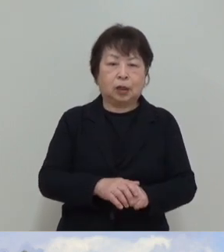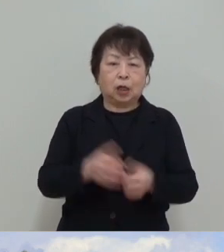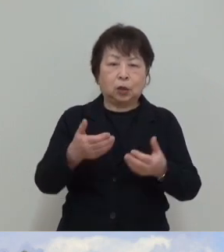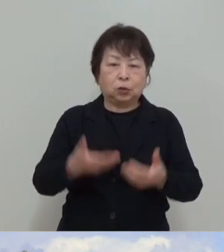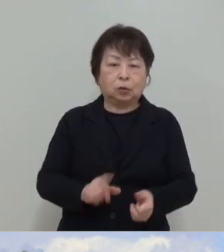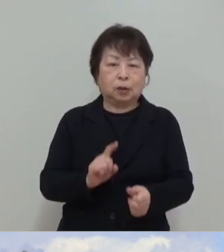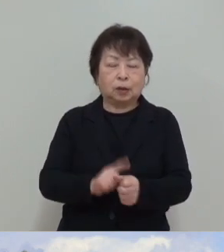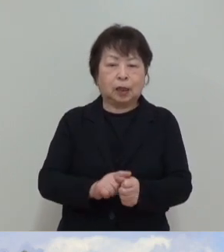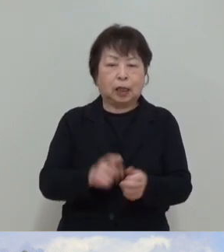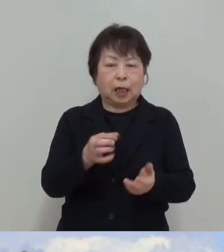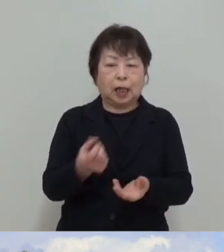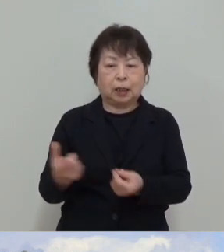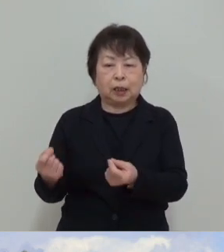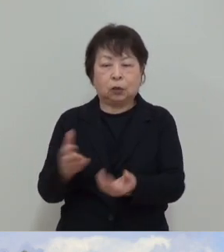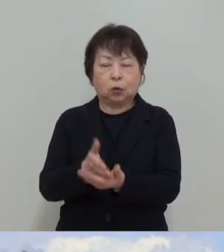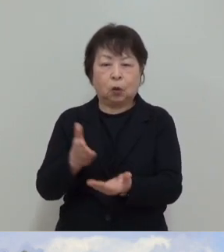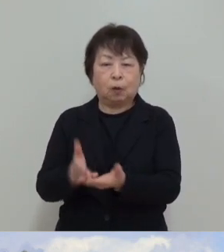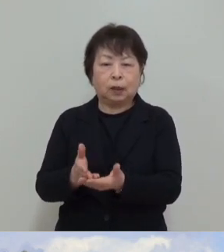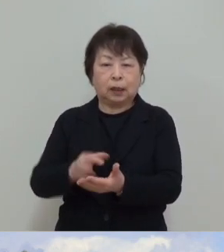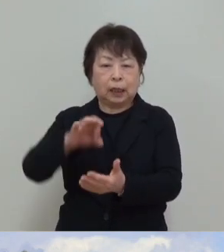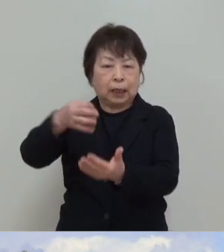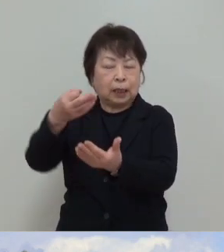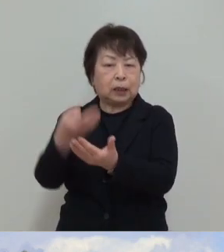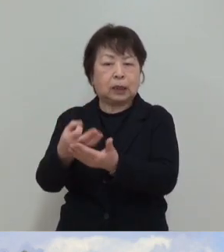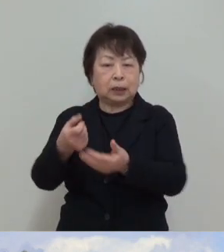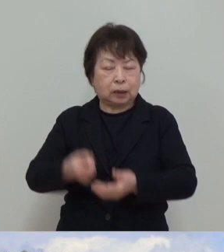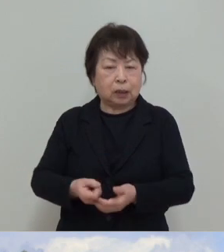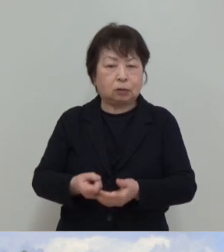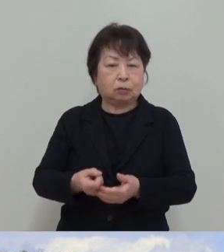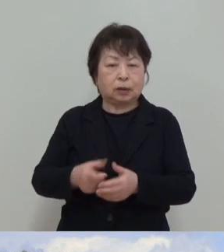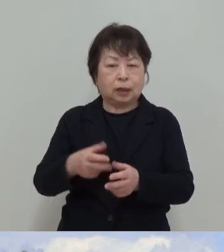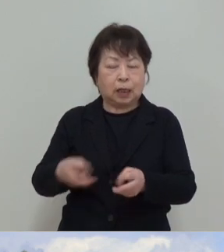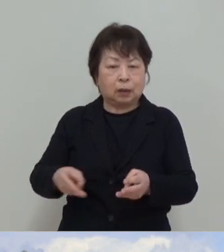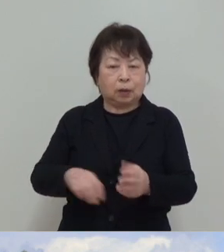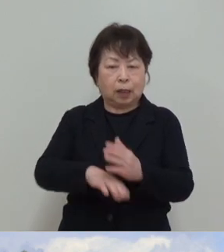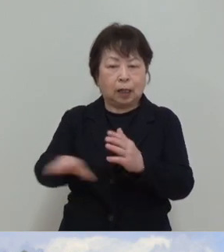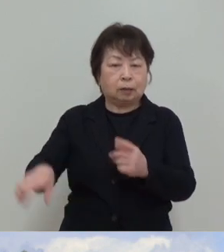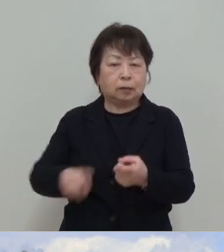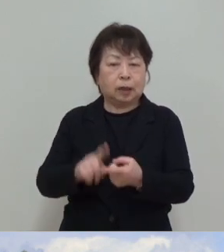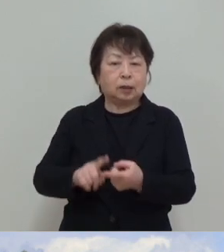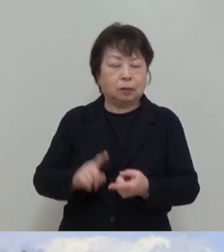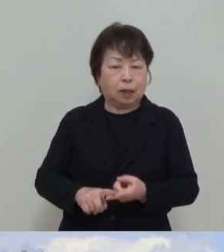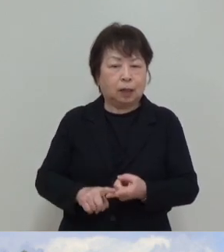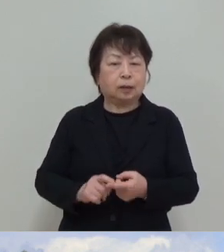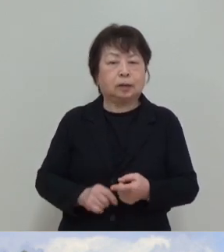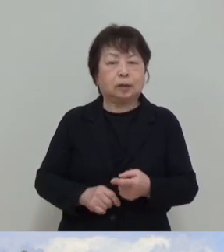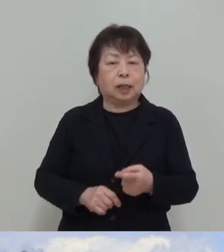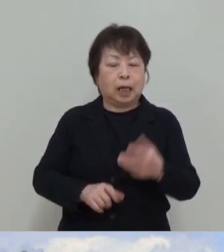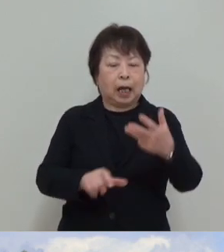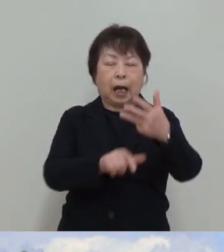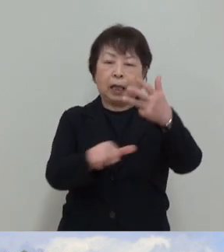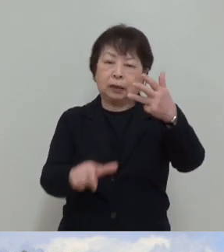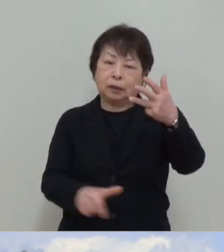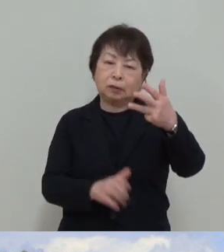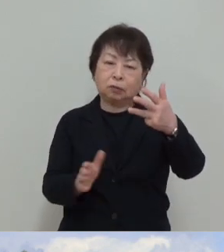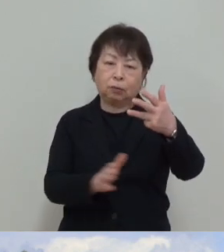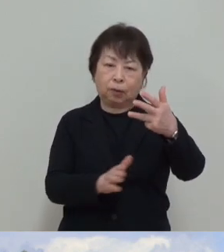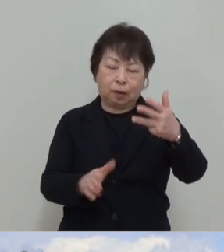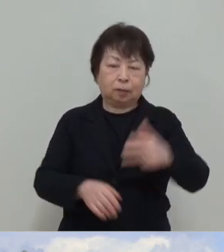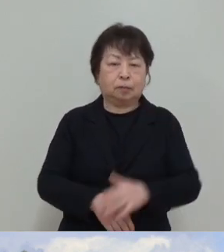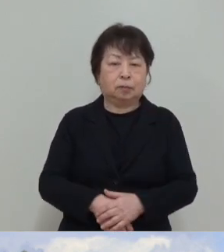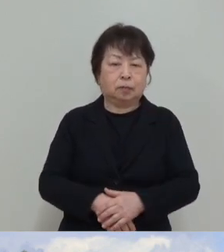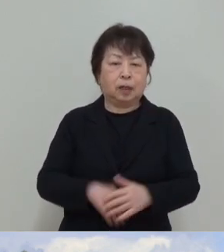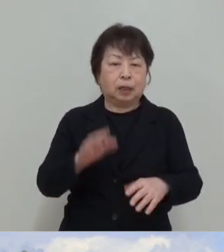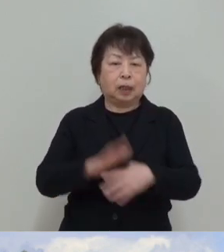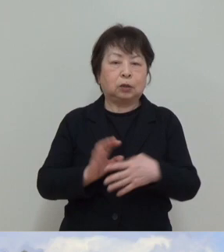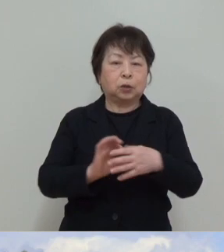税均等割のみ課税されている世帯で、該当となる世帯には8月頃から手